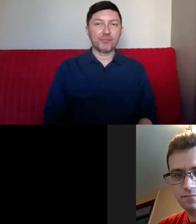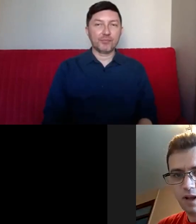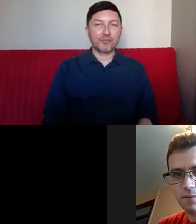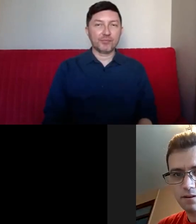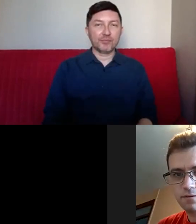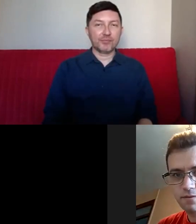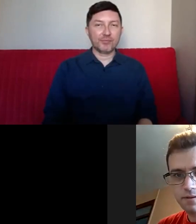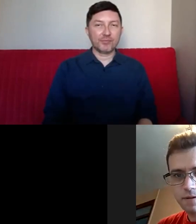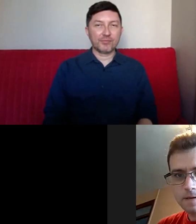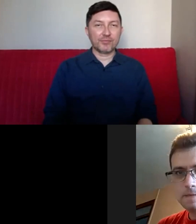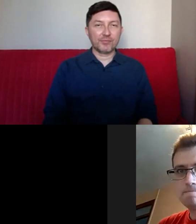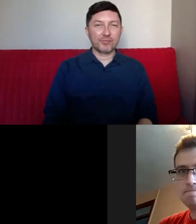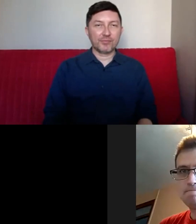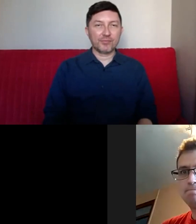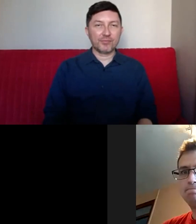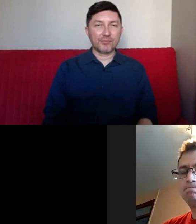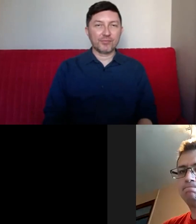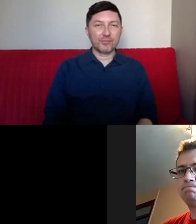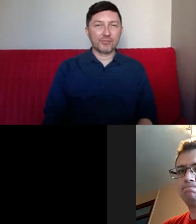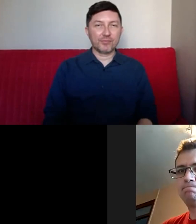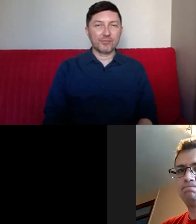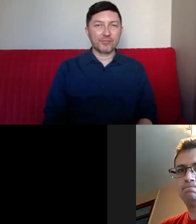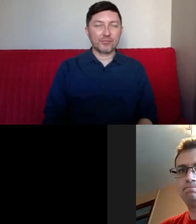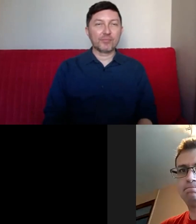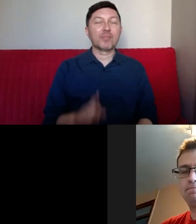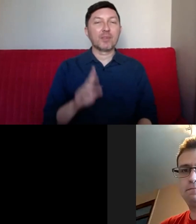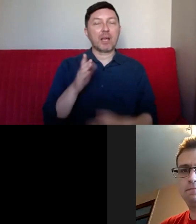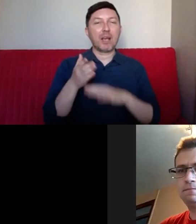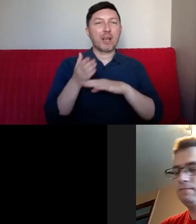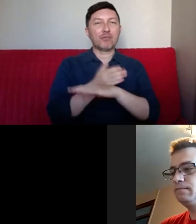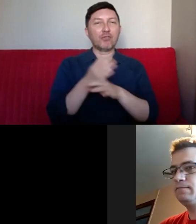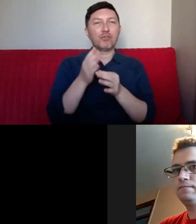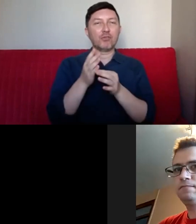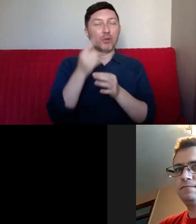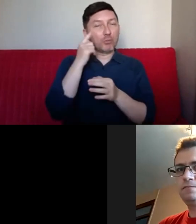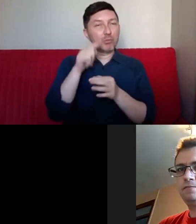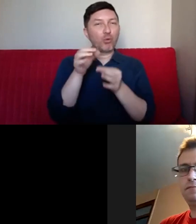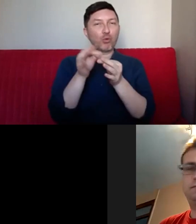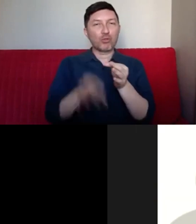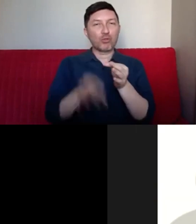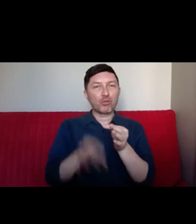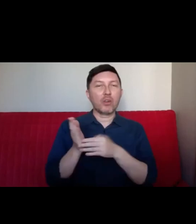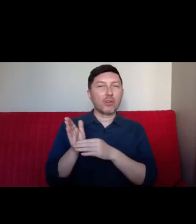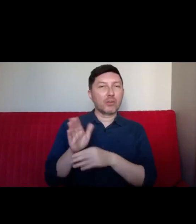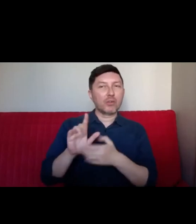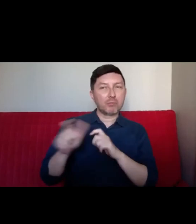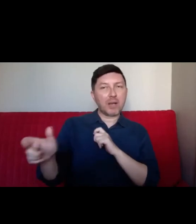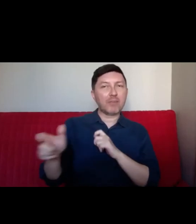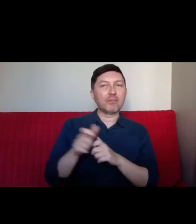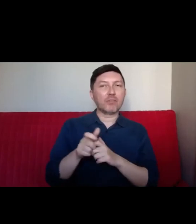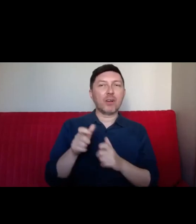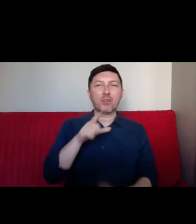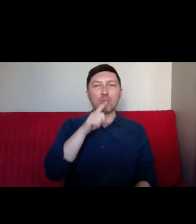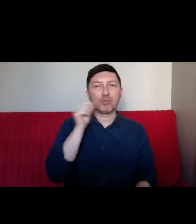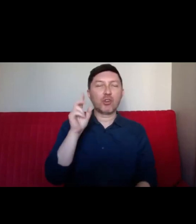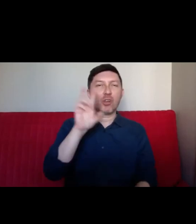the floor for the conclusion to Monsieur Xavier Delattre, the General Director of l'ADAPT. Monsieur